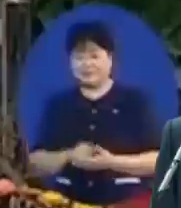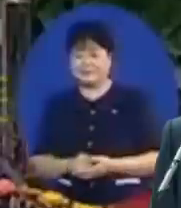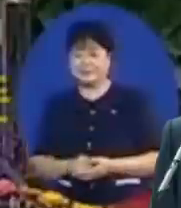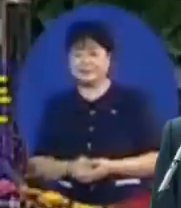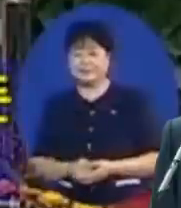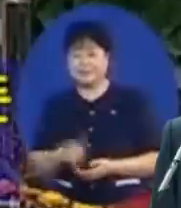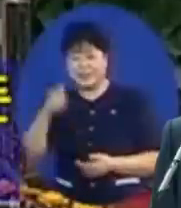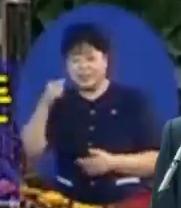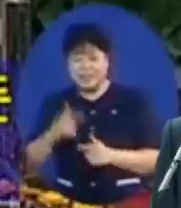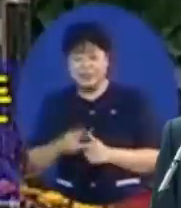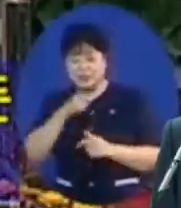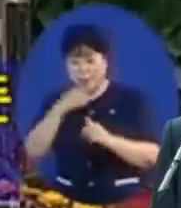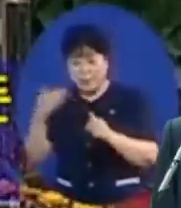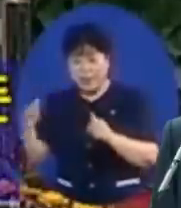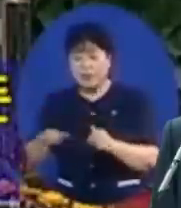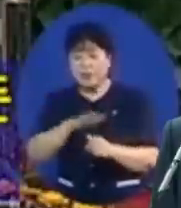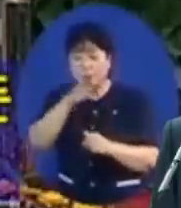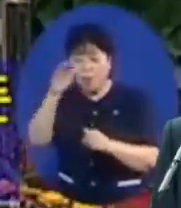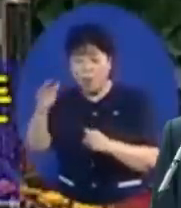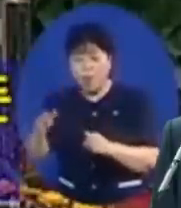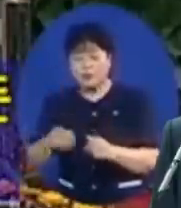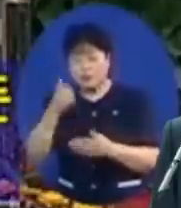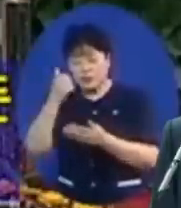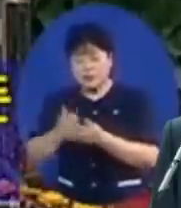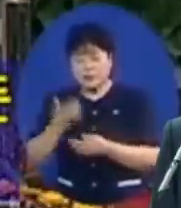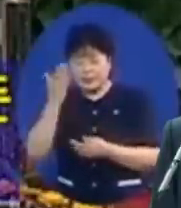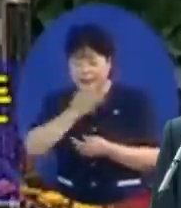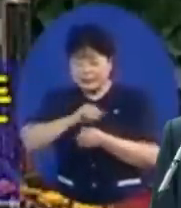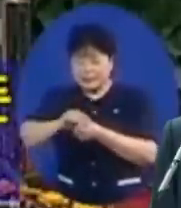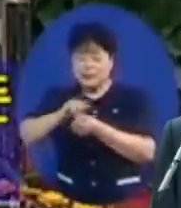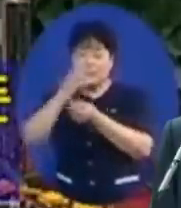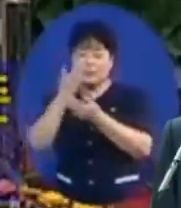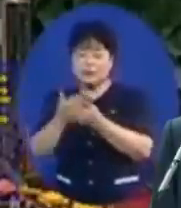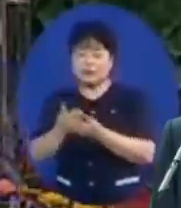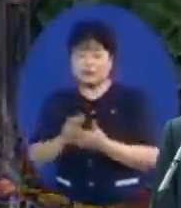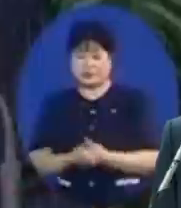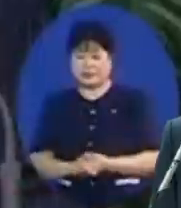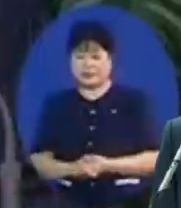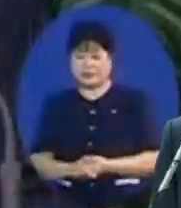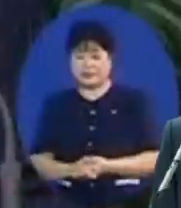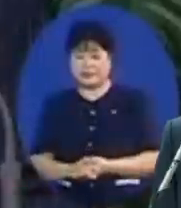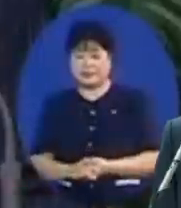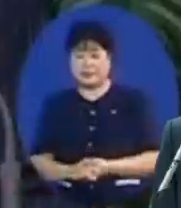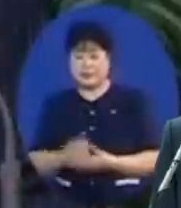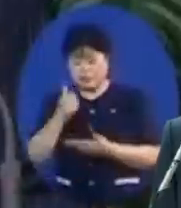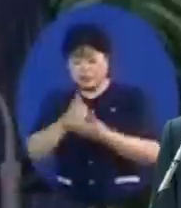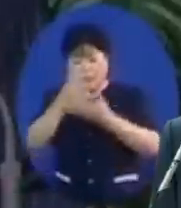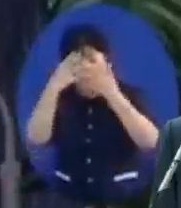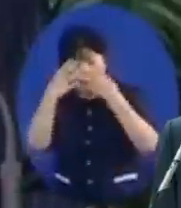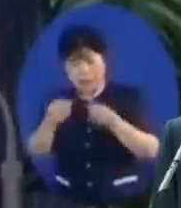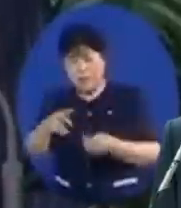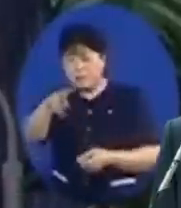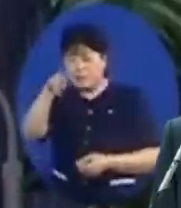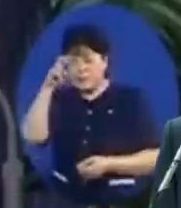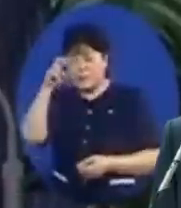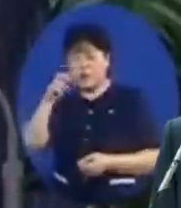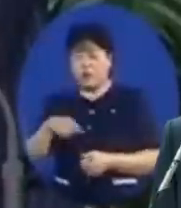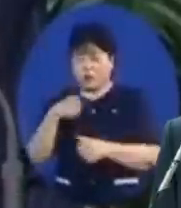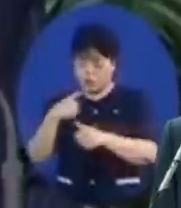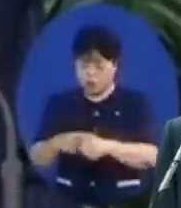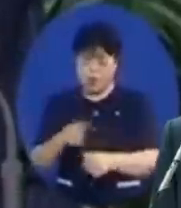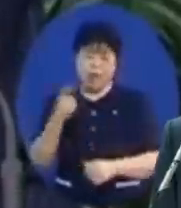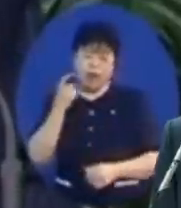그 아들 예수의 피가 우리를 모든 죄에서 깨끗하게 하실 것이요. 한두 가지 죄가 아닌 것입니다. 미워한 죄, 욕한